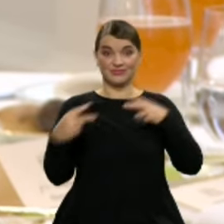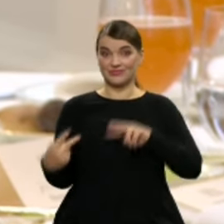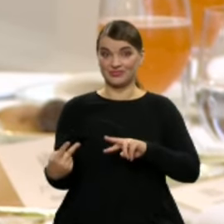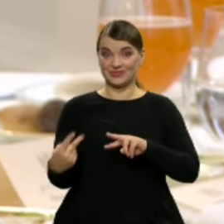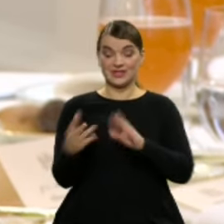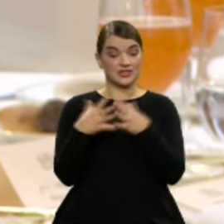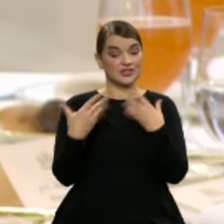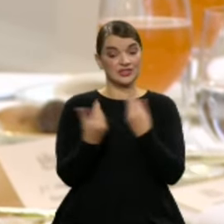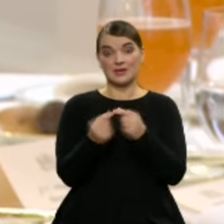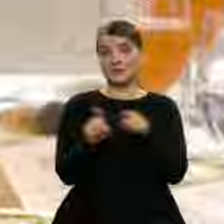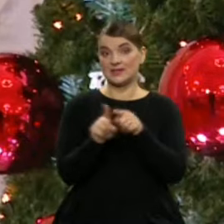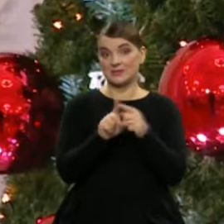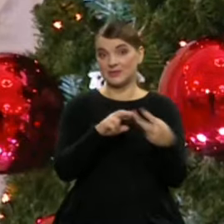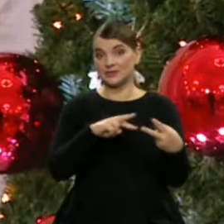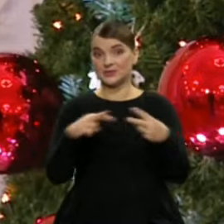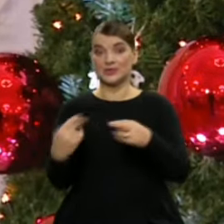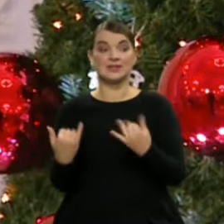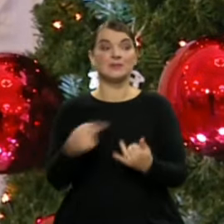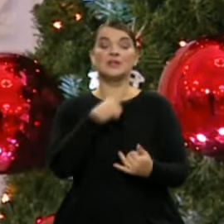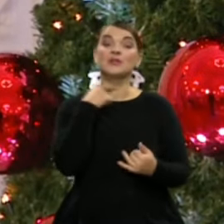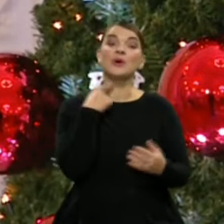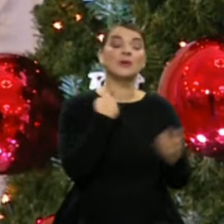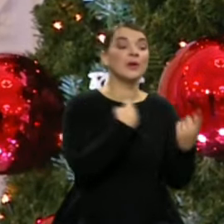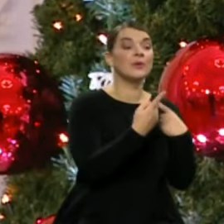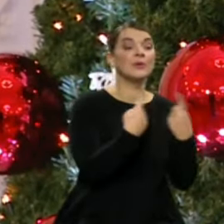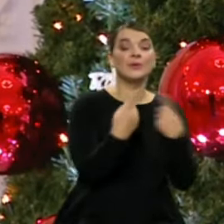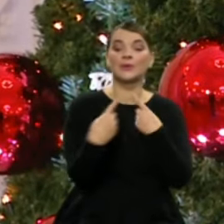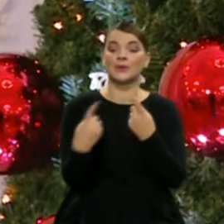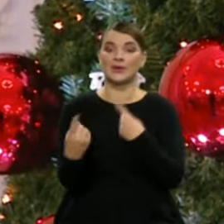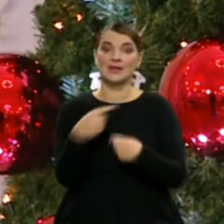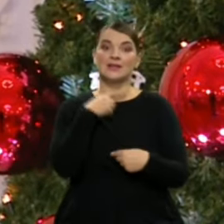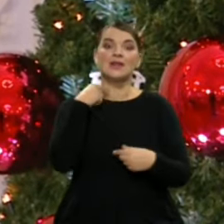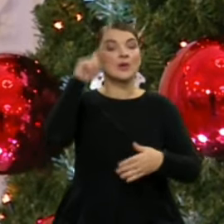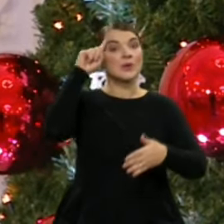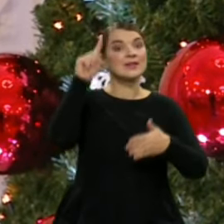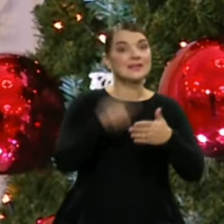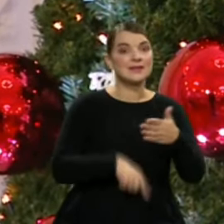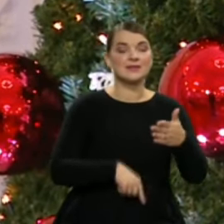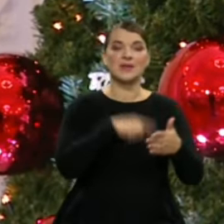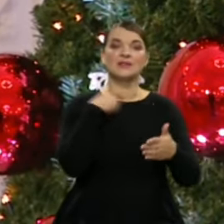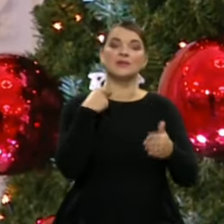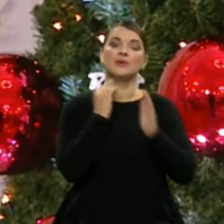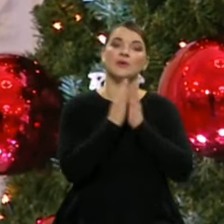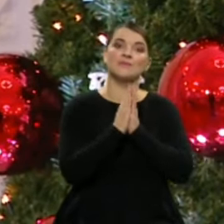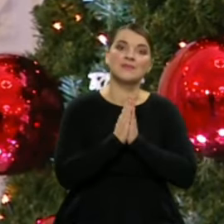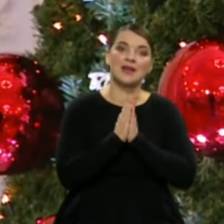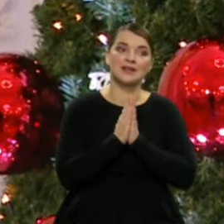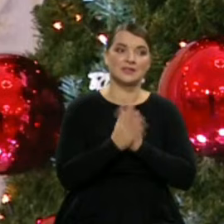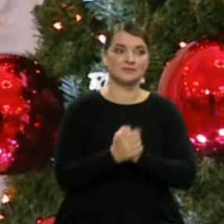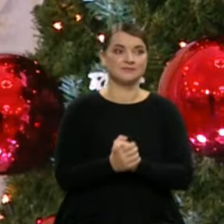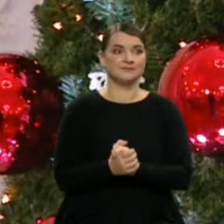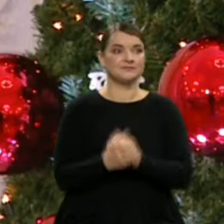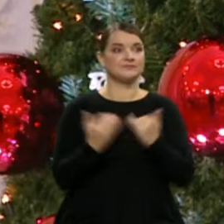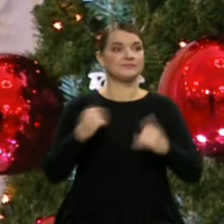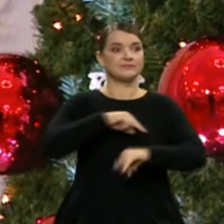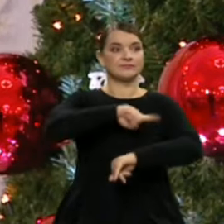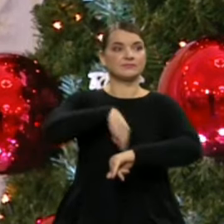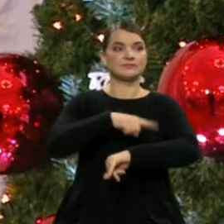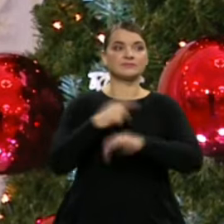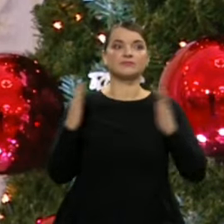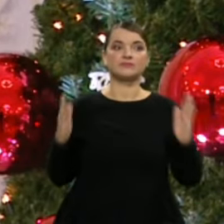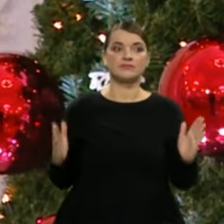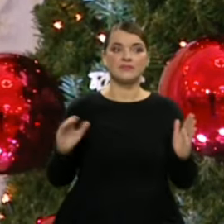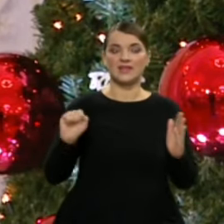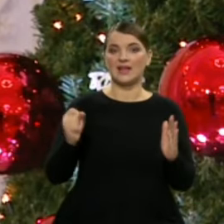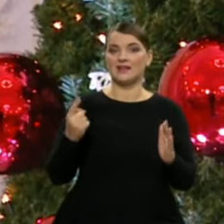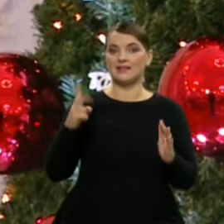ir mūsų šeimą, kurioje dabar daugiau pokalbių, daugiau tikėjimo, daugiau maldos. Šiuo advento laikotarpiu ir